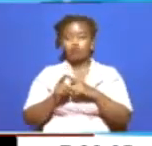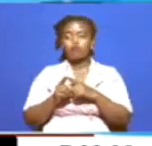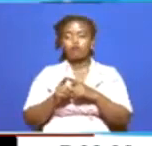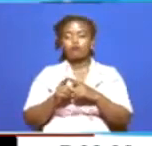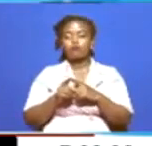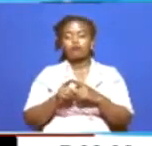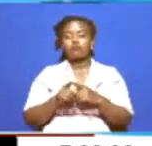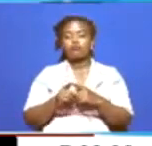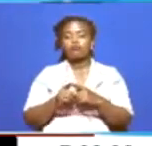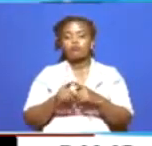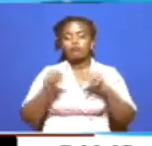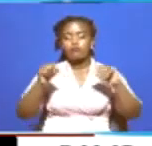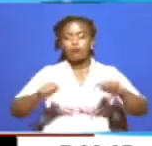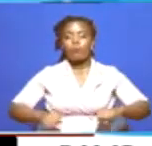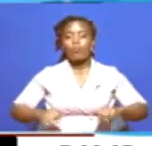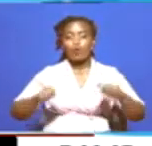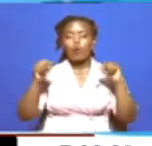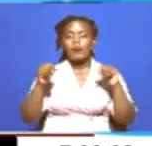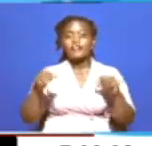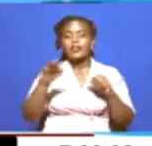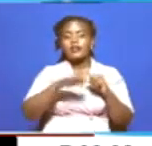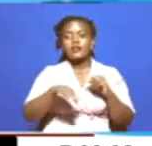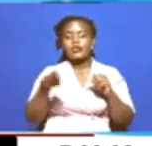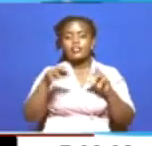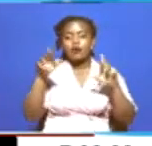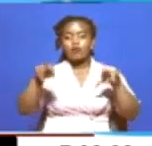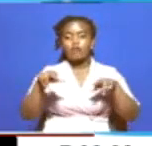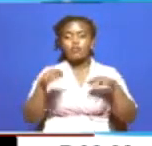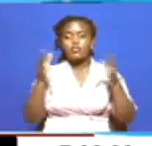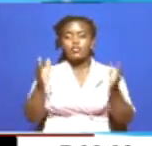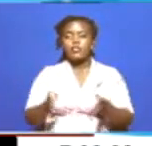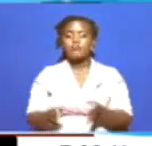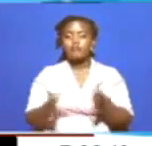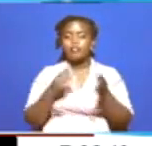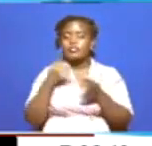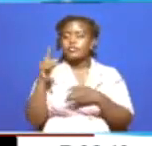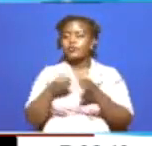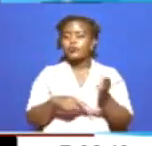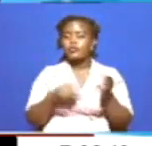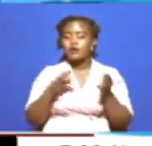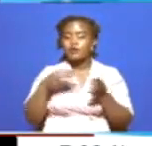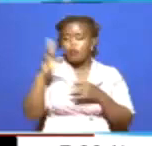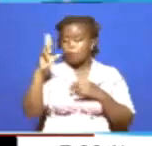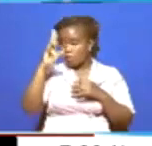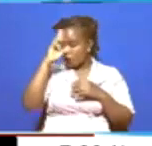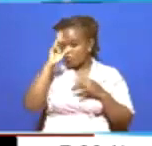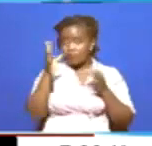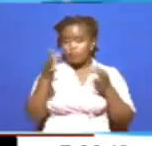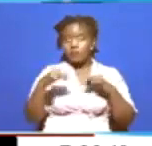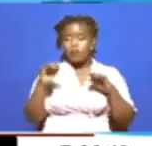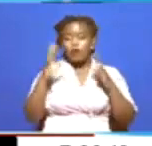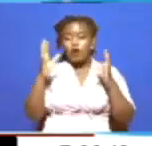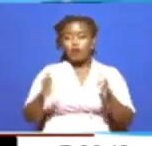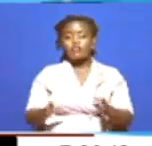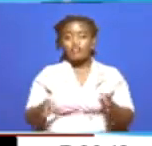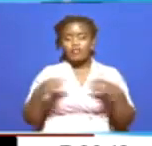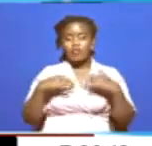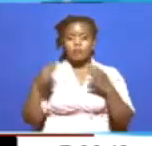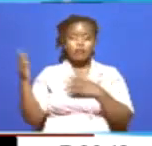katika eneo la Rift Valley amesema kwamba maafisa zaidi ya usalama wamepelekwa katika eneo hilo kuhakikisha